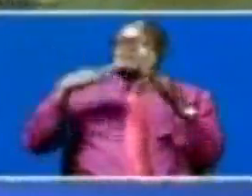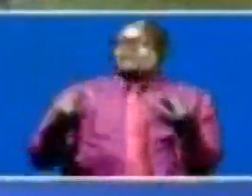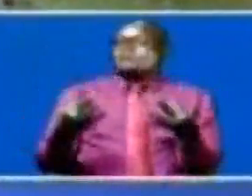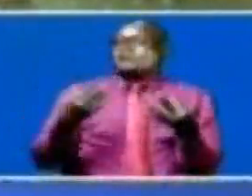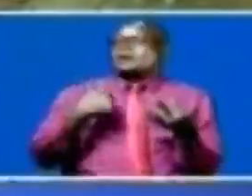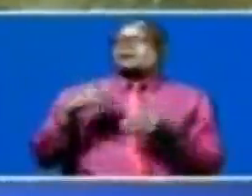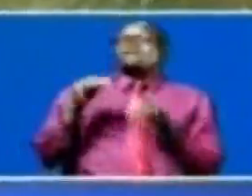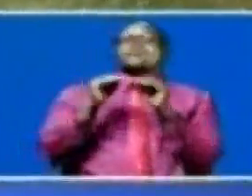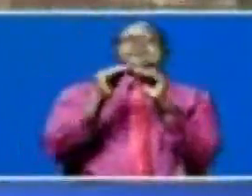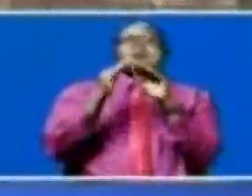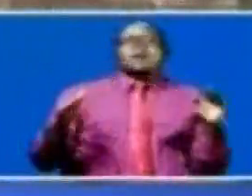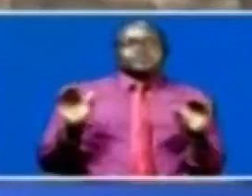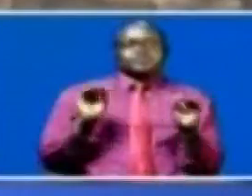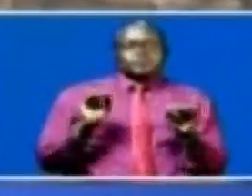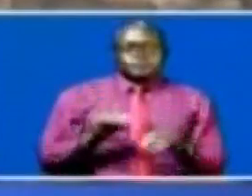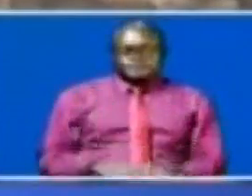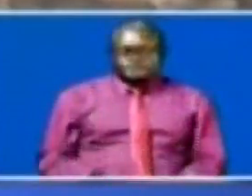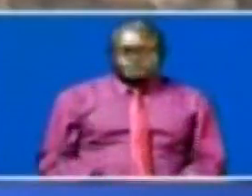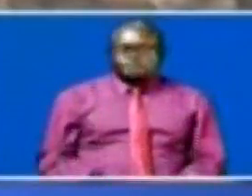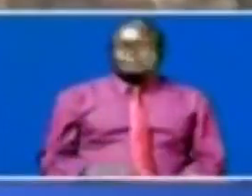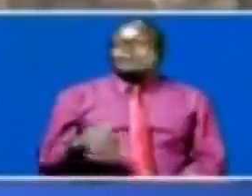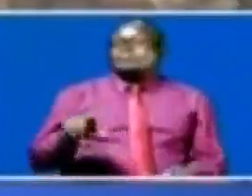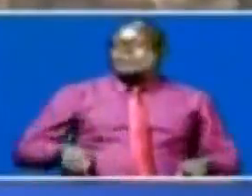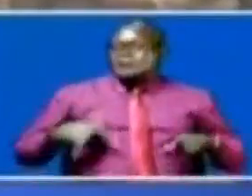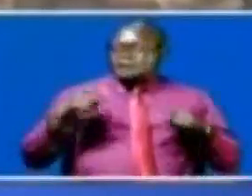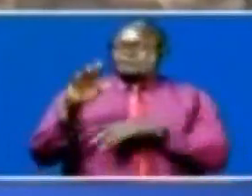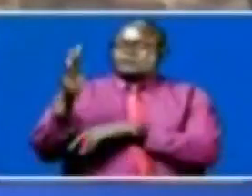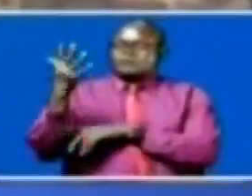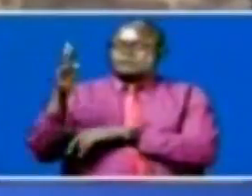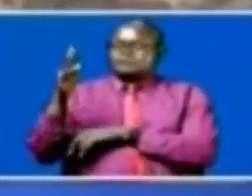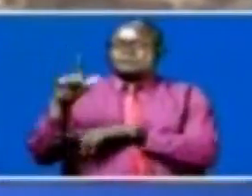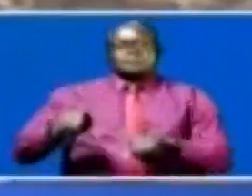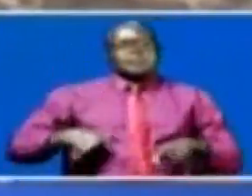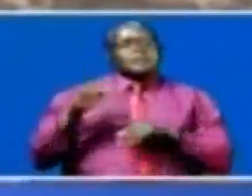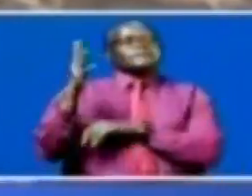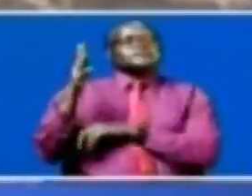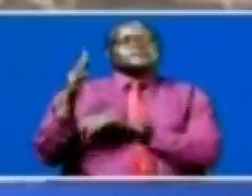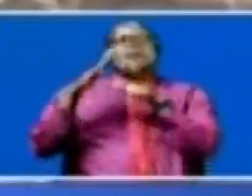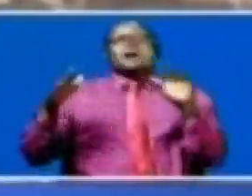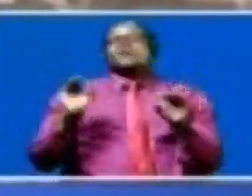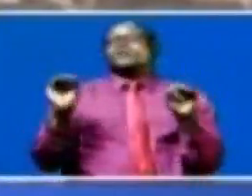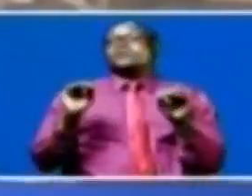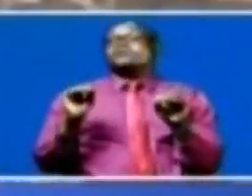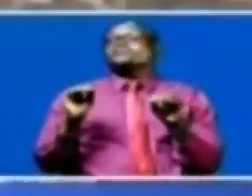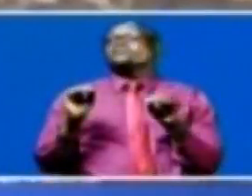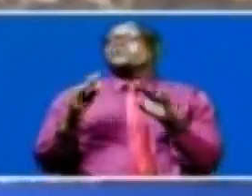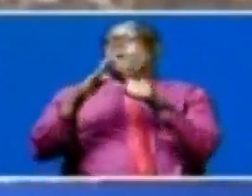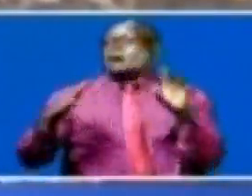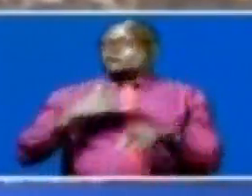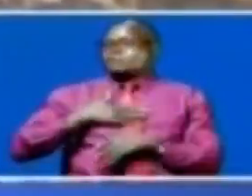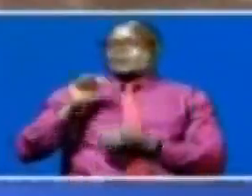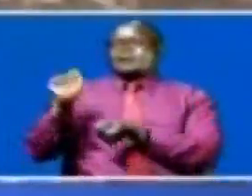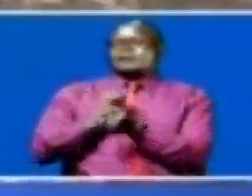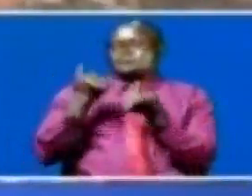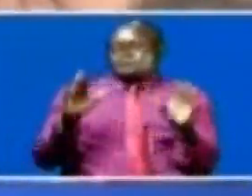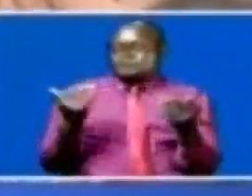homeless. Sai mimi naishi msituni. Sai si hakuna mali mimi naishi sasa saisi. Mwisho boma yangu ni hapa mali niko. Lakini